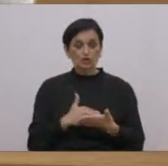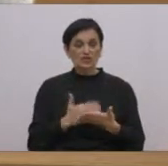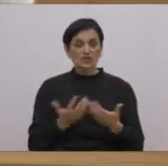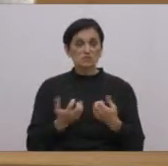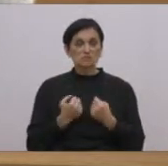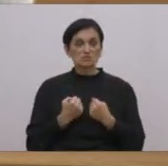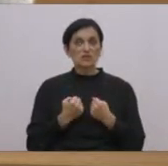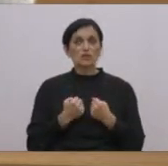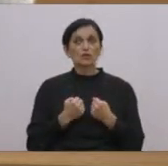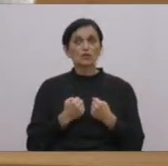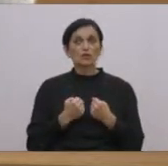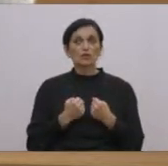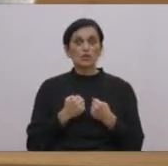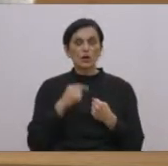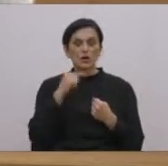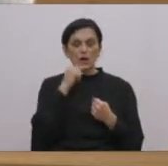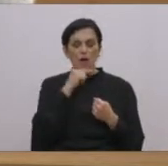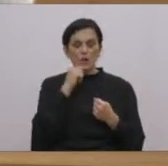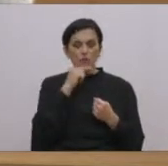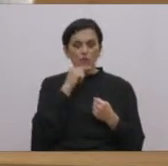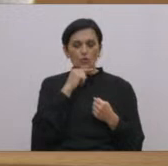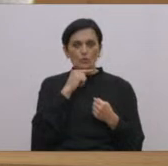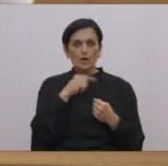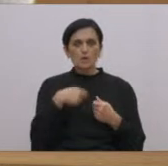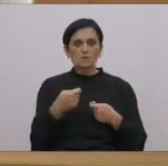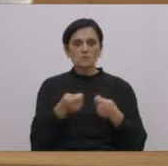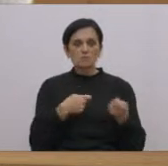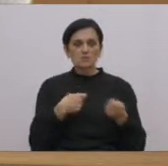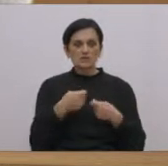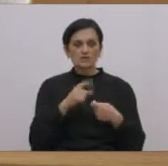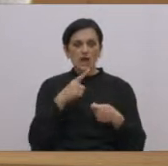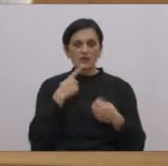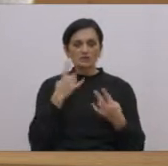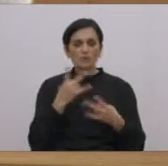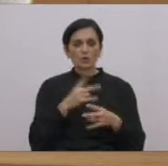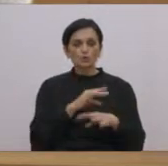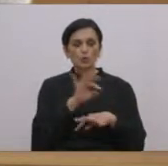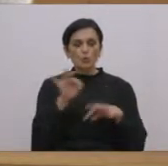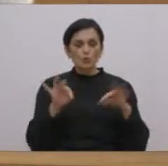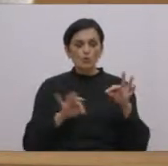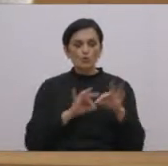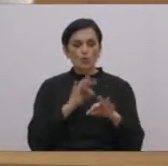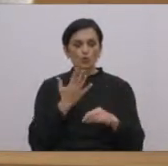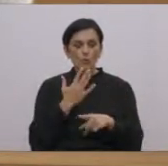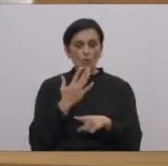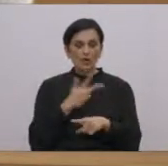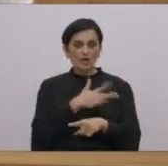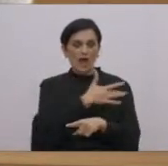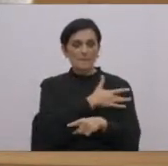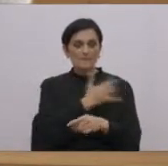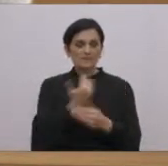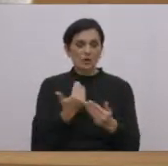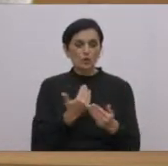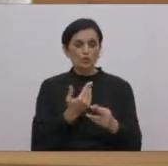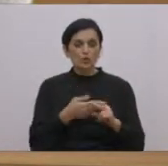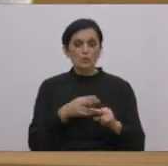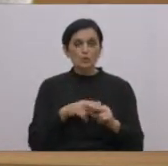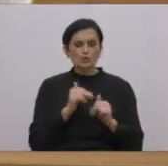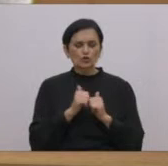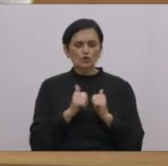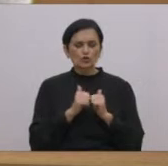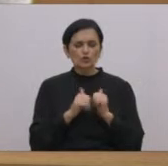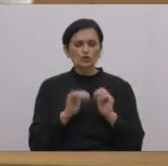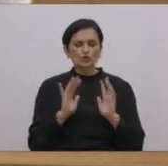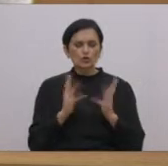მიიღოს ეკონომიკამას, ბიზნესმას და რა თქმა უნდა იმ პროექტმას, რომელსაც ისინი ემსახურებიან, იმიტომ ხშირ